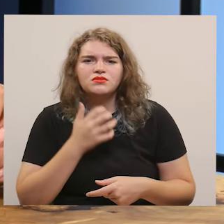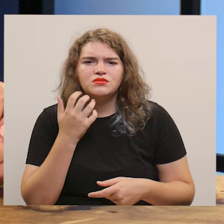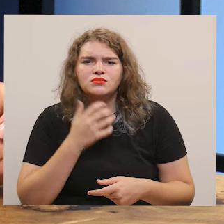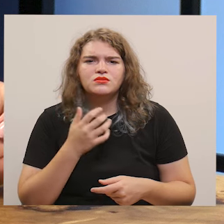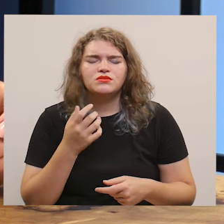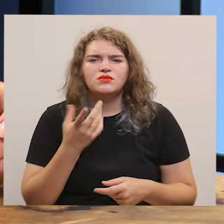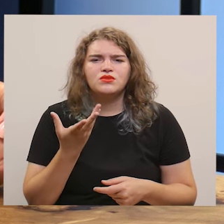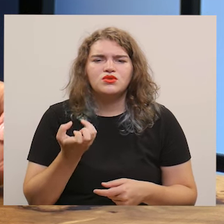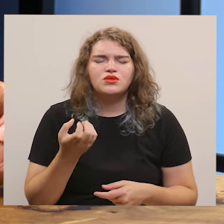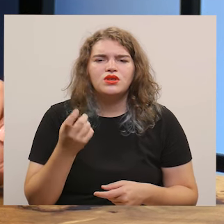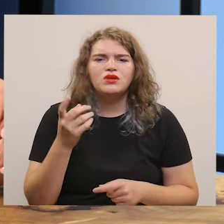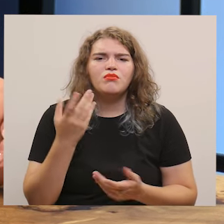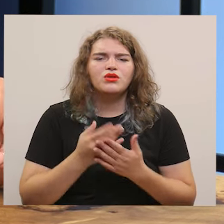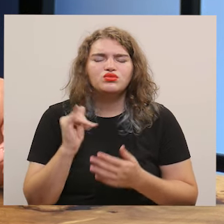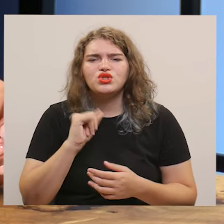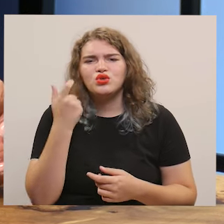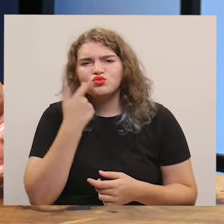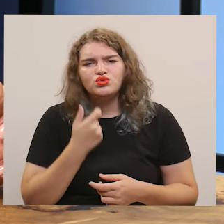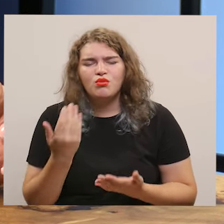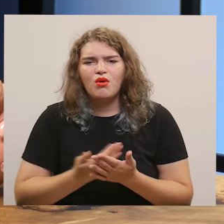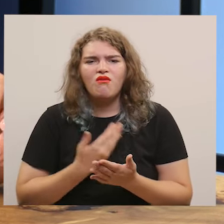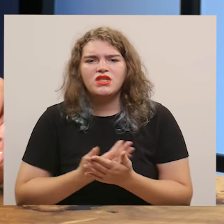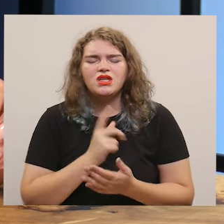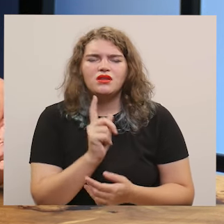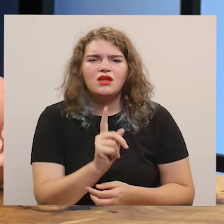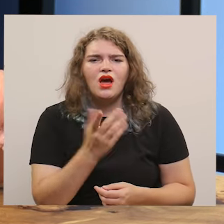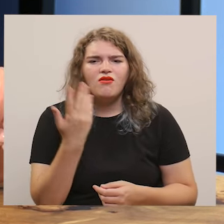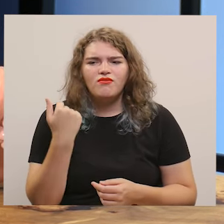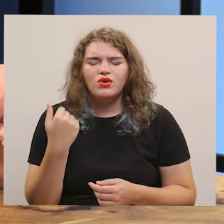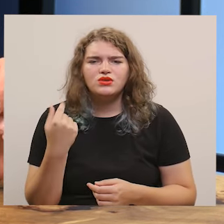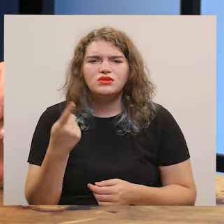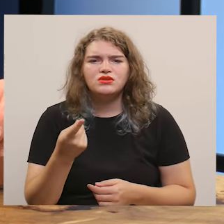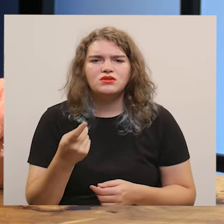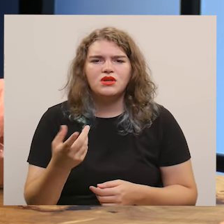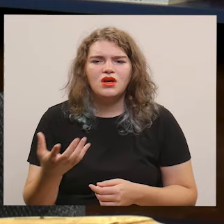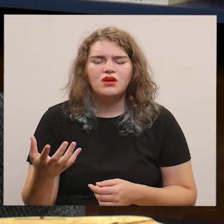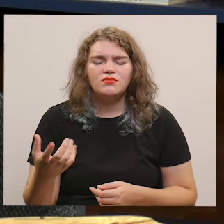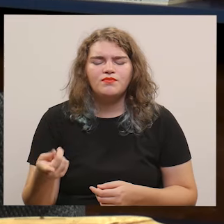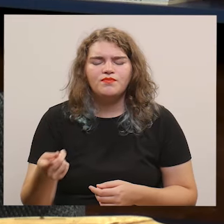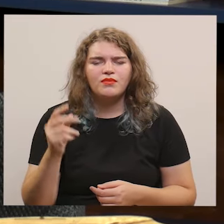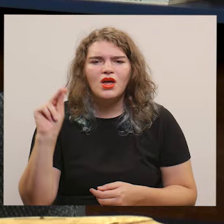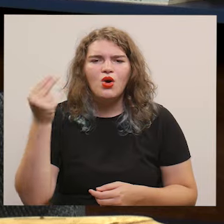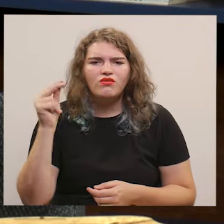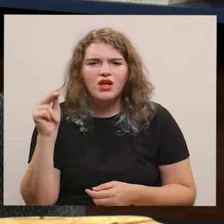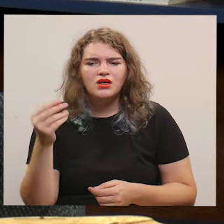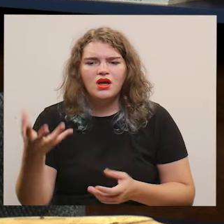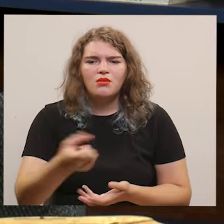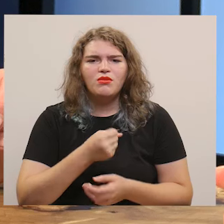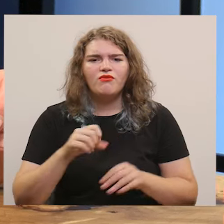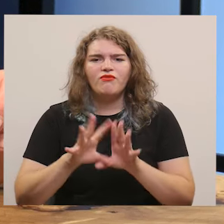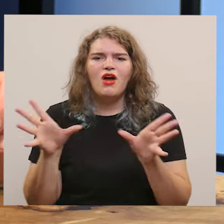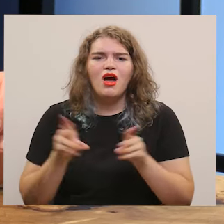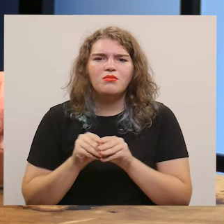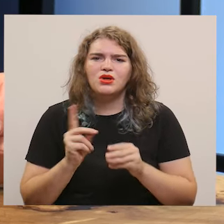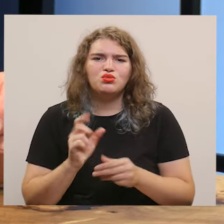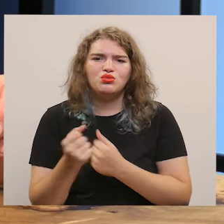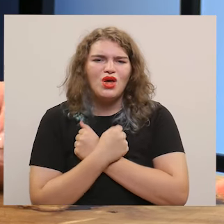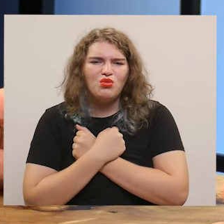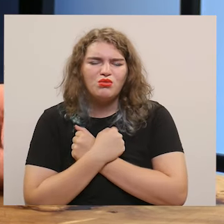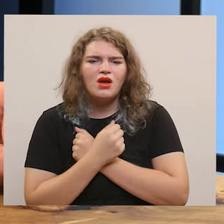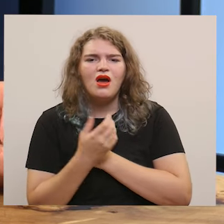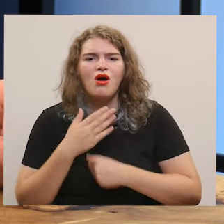nu știu povestea ta, ai fost adoptată la vârstă de un an de o familie care de fapt nu te-a iubit, adică